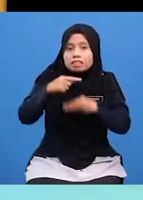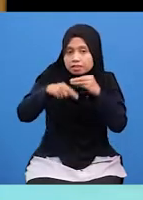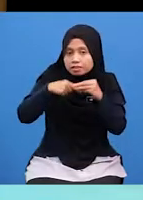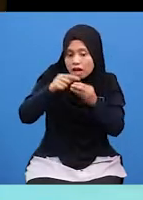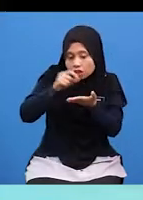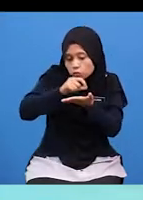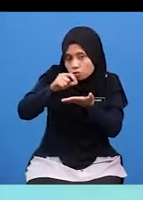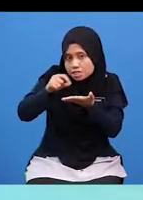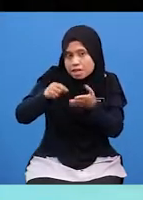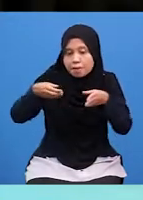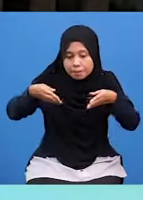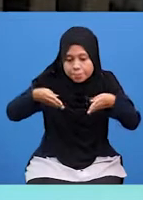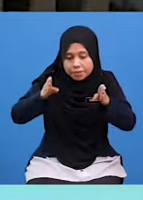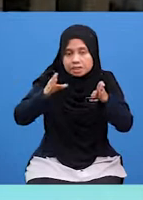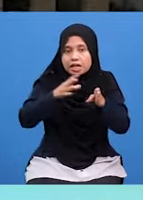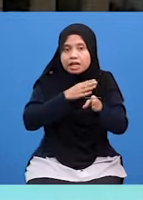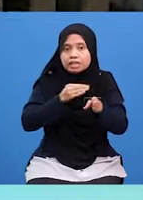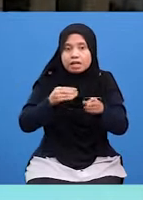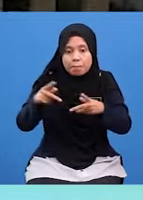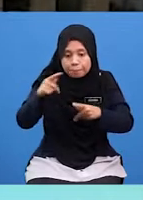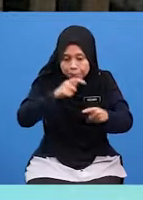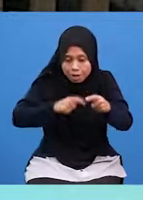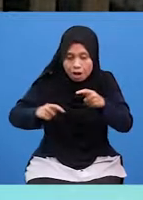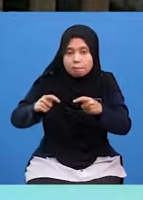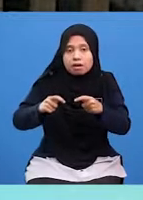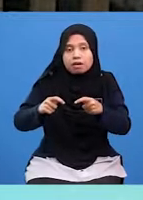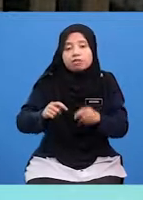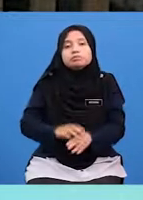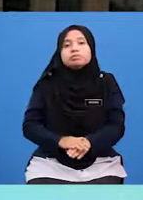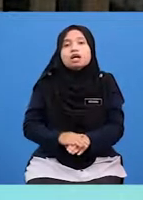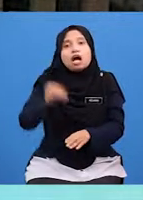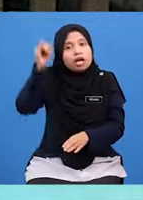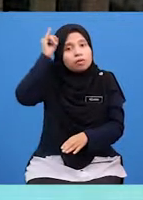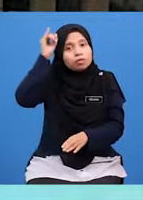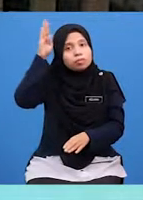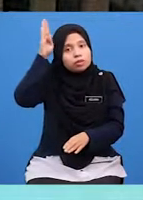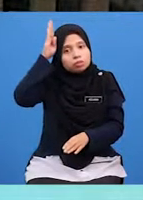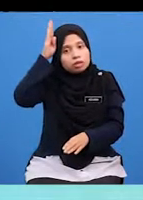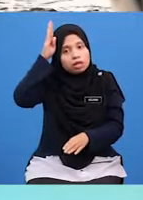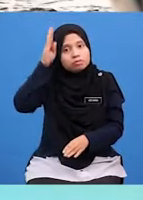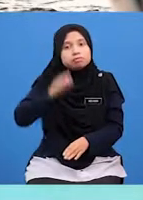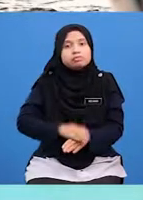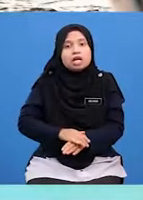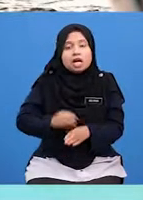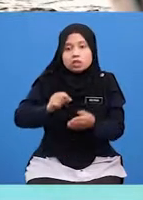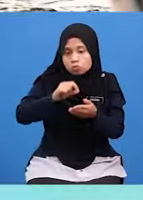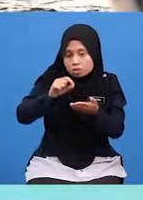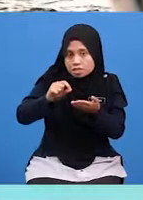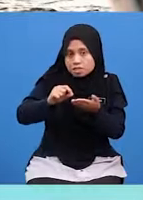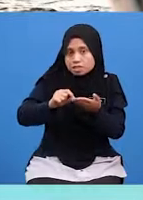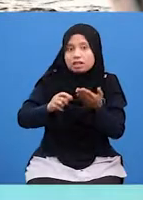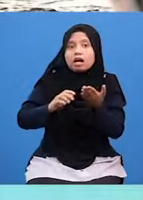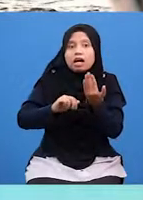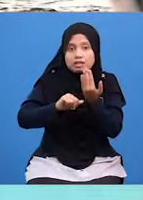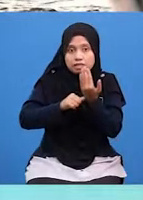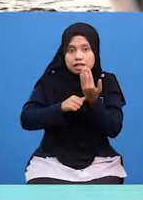tentang catatan perjalanan dan pengembaraan Ibnu Battuta. Catatan asal